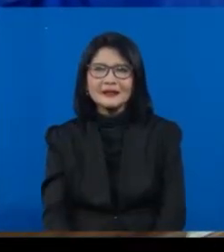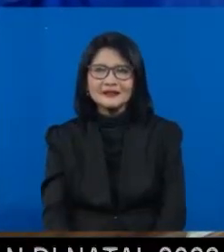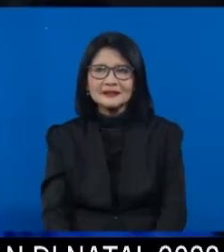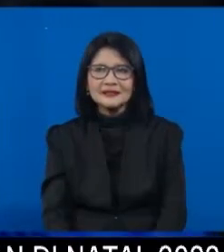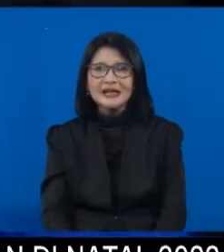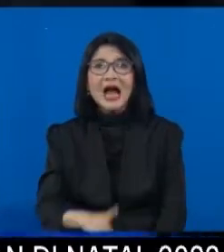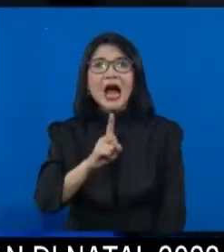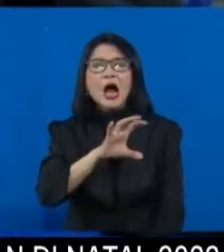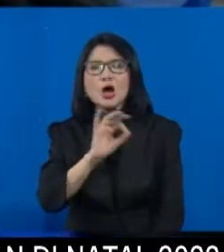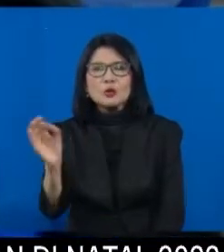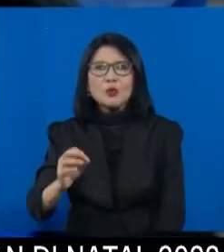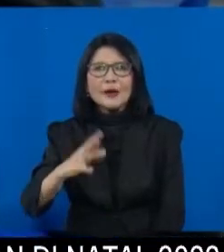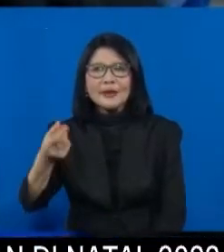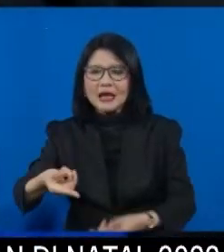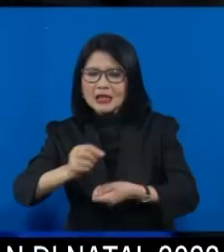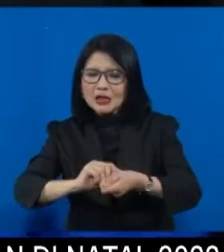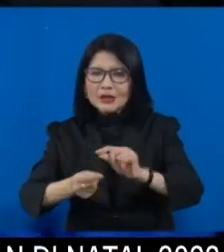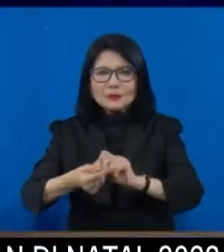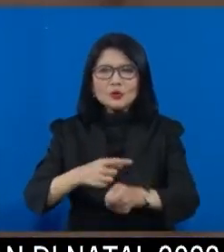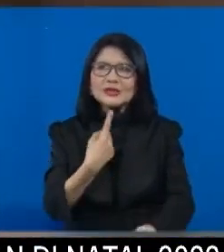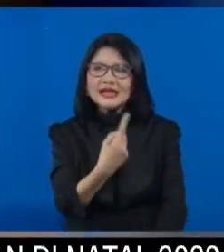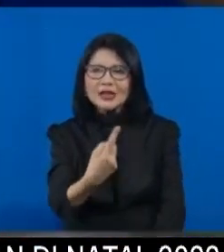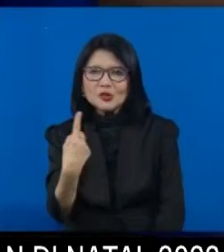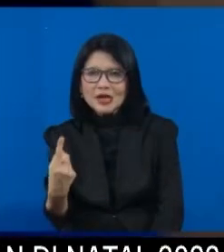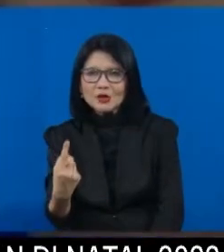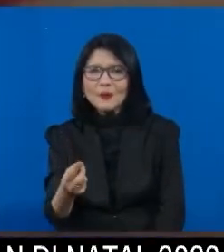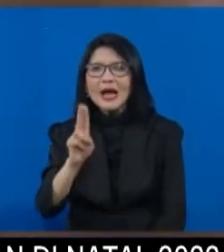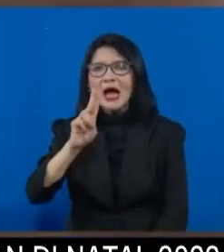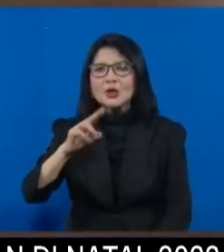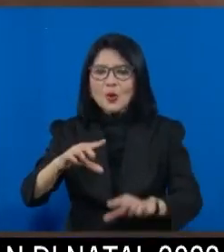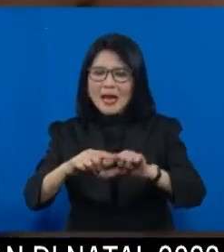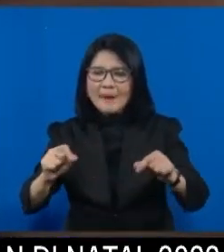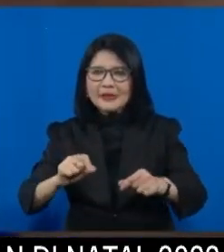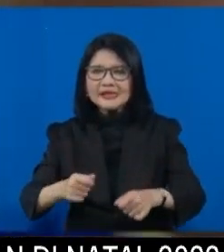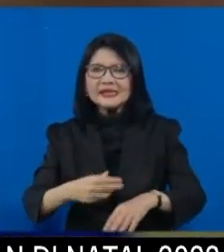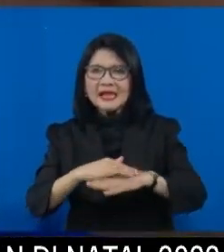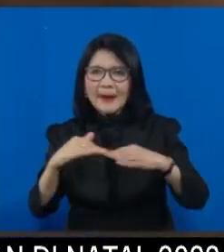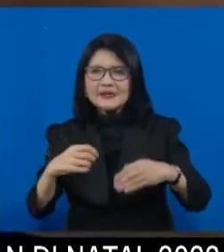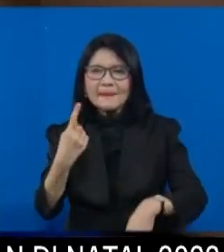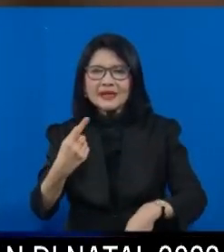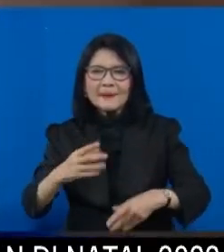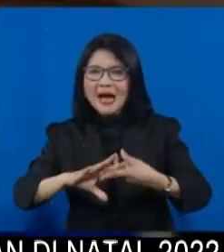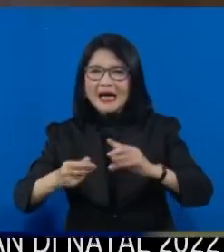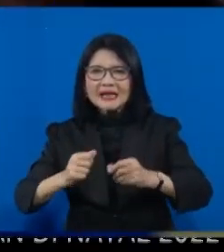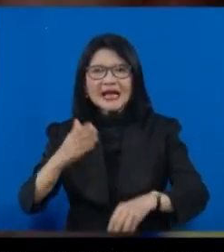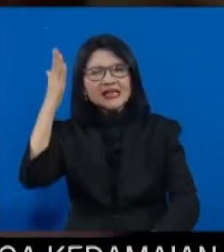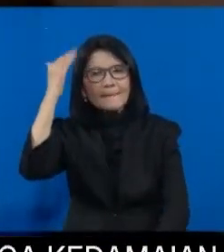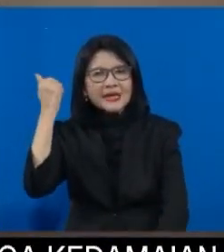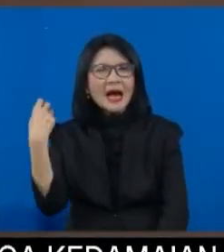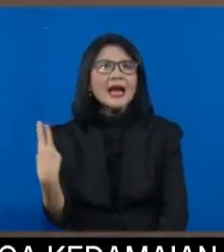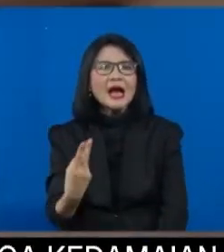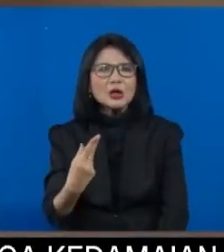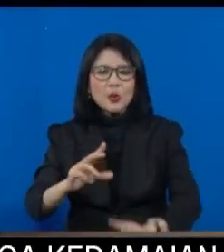Ribuan permen ini kemudian dibungkus satu per satu menggunakan dua lapis kertas. Lapisan pertama adalah kertas minyak, lapisan